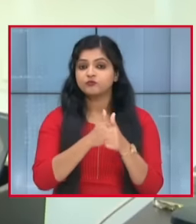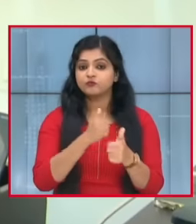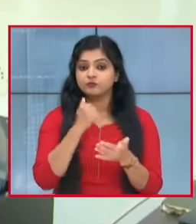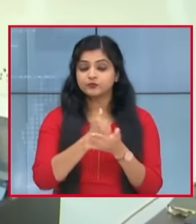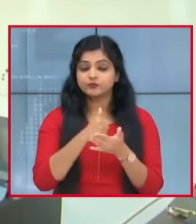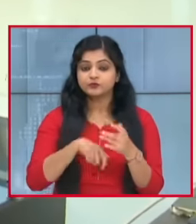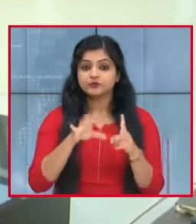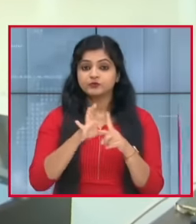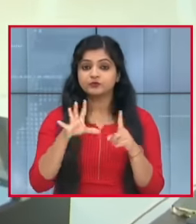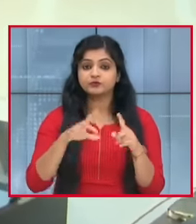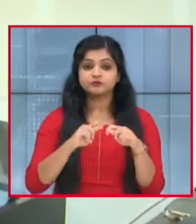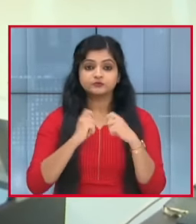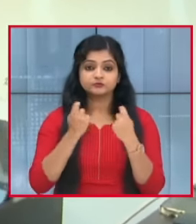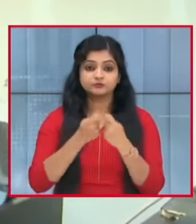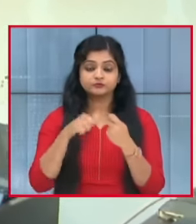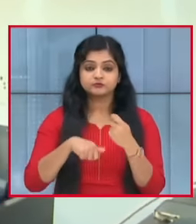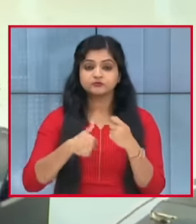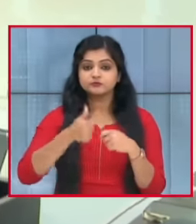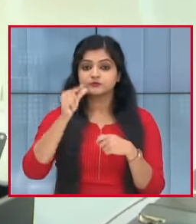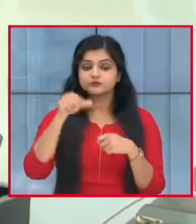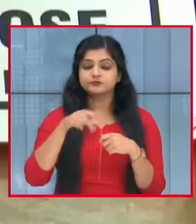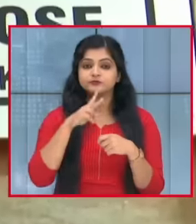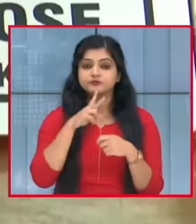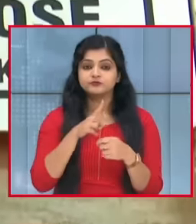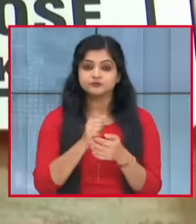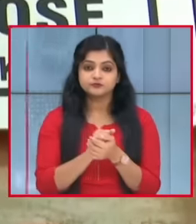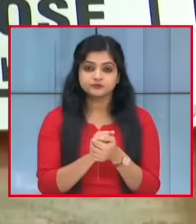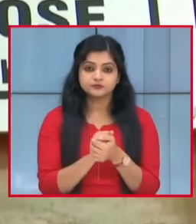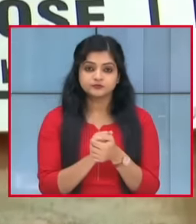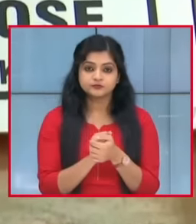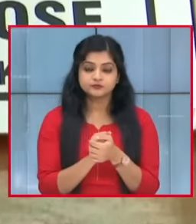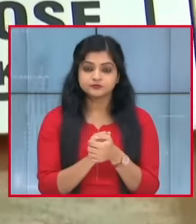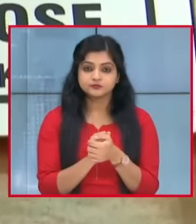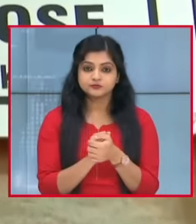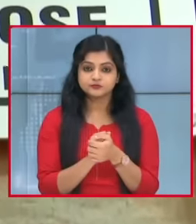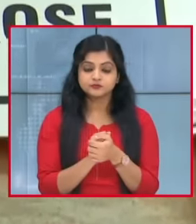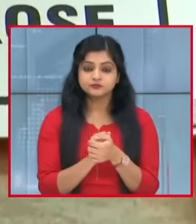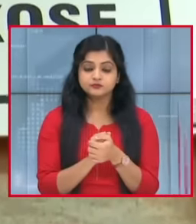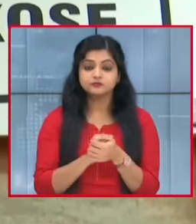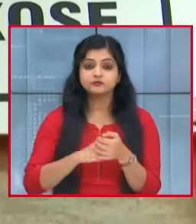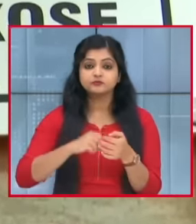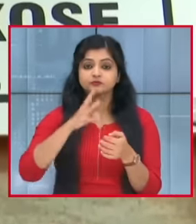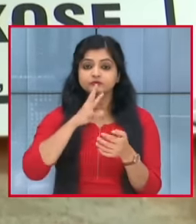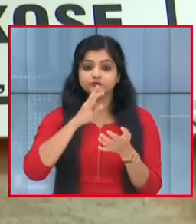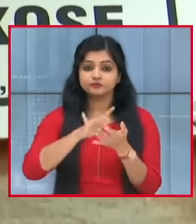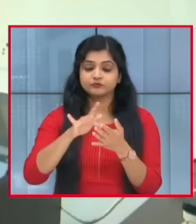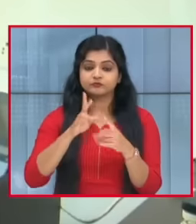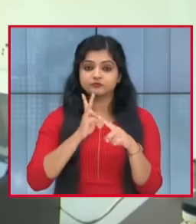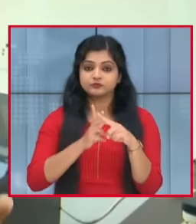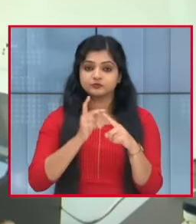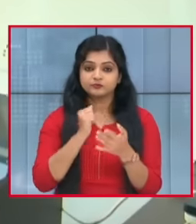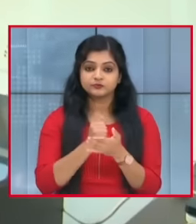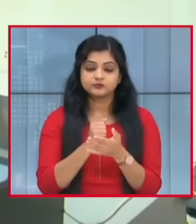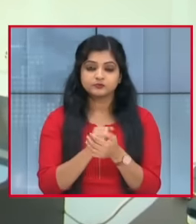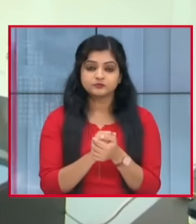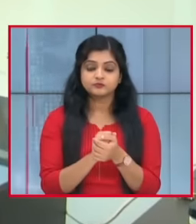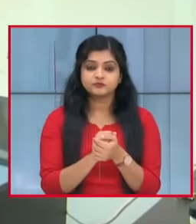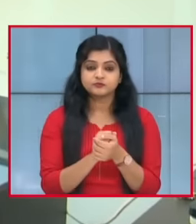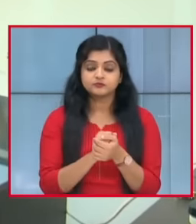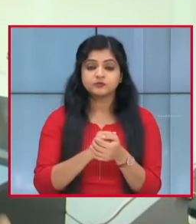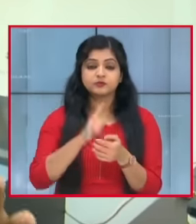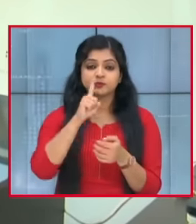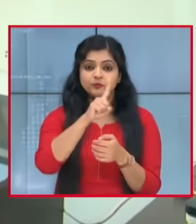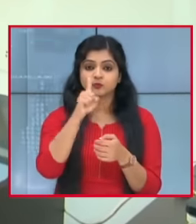ദുരന്ത നിവാരണ അതോറിറ്റി മെമ്പർ സെക്രട്ടറി ശേഖർ കുര്യാക്കോസ് 24-നോട് പറഞ്ഞു. തണ്ണീർപന്തലുകൾ നിലനിർത്തണം. ഒരു 11 മണി